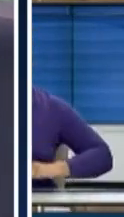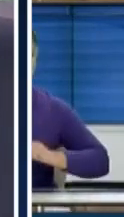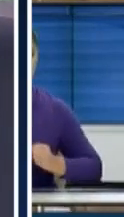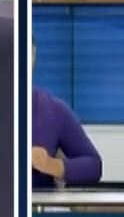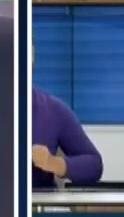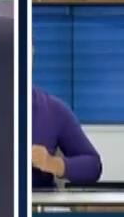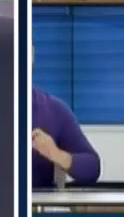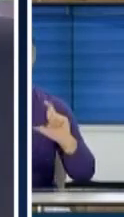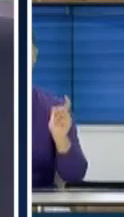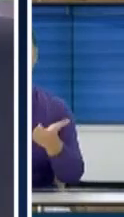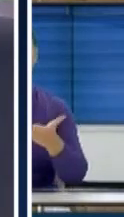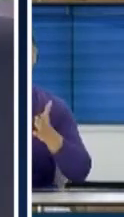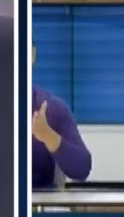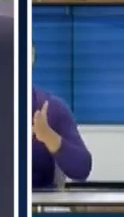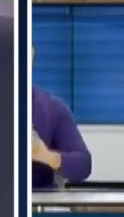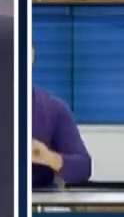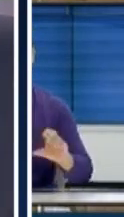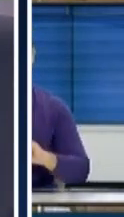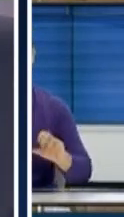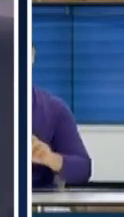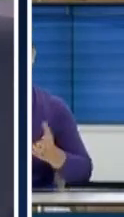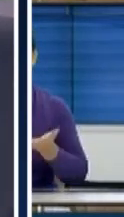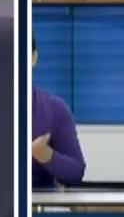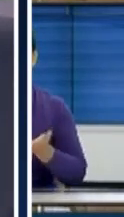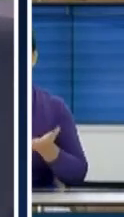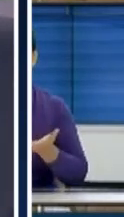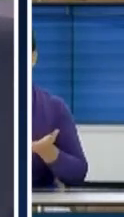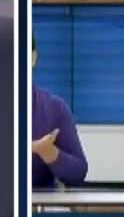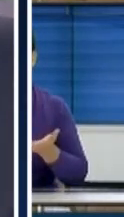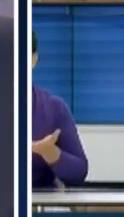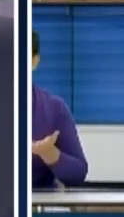κύριος Μητσοτάκης επιλέγει την άγνοια ως γραμμή άμυνας,